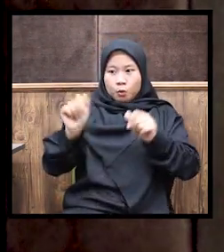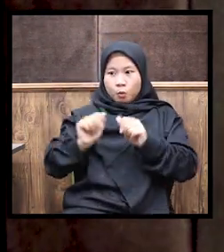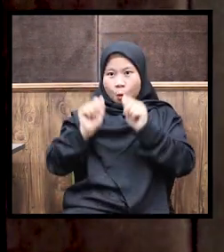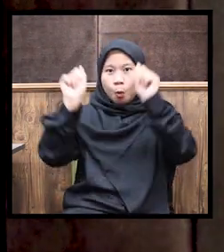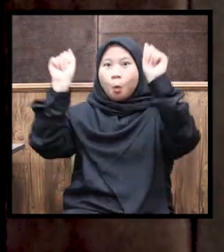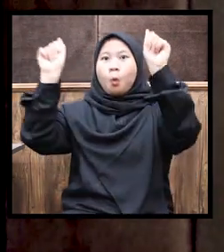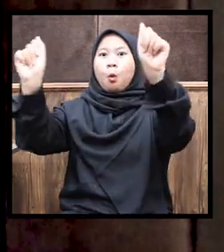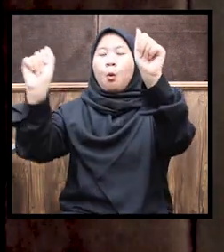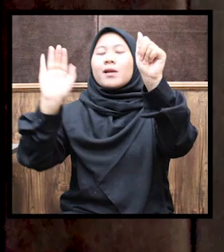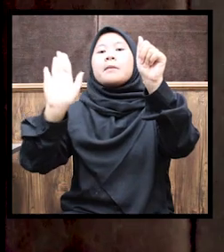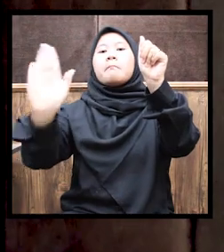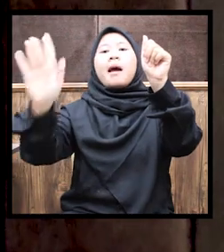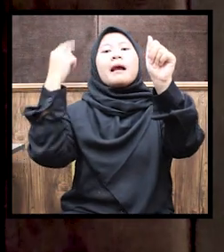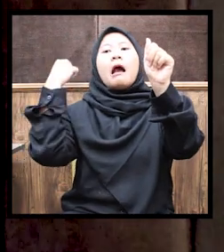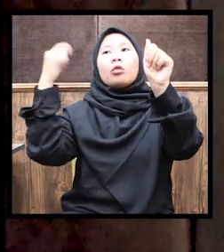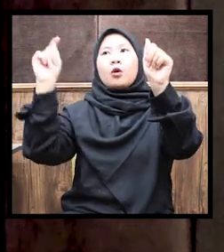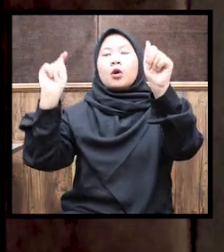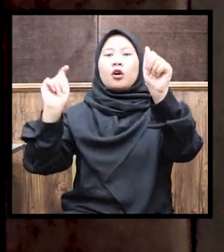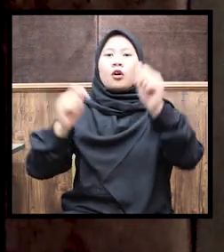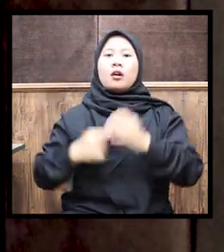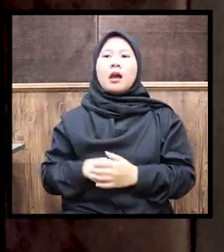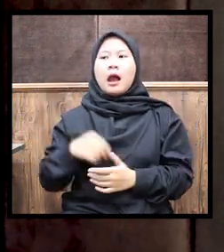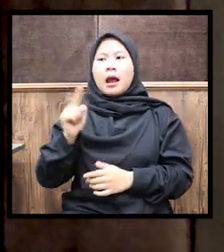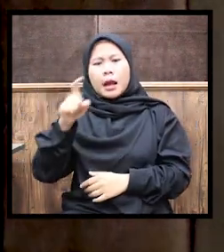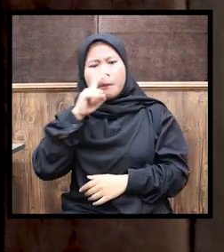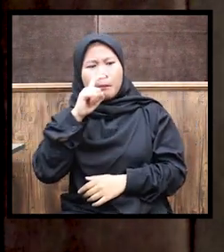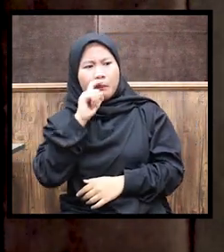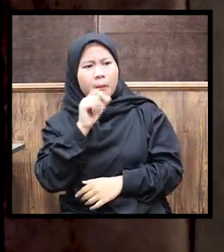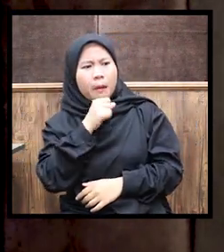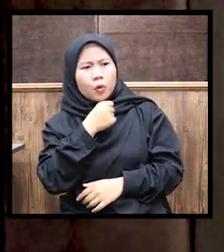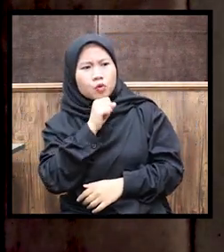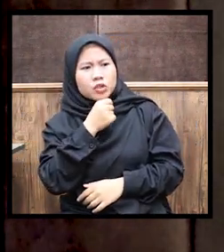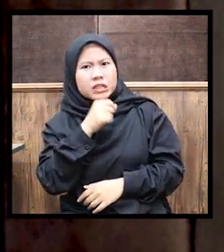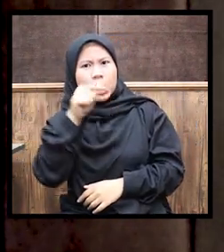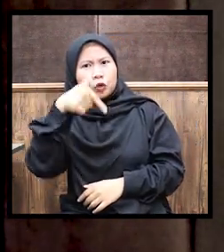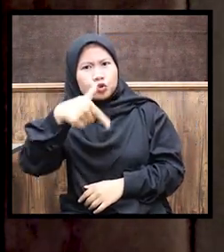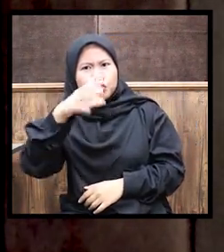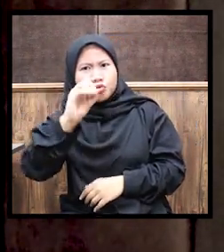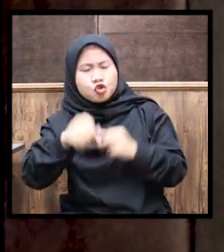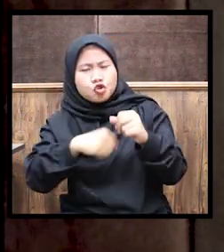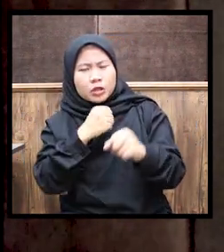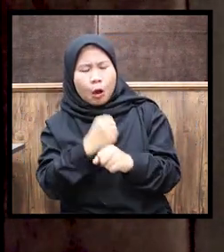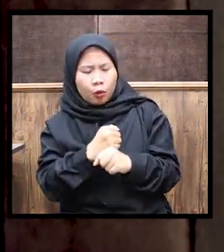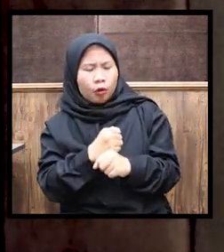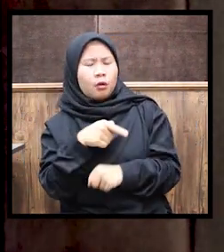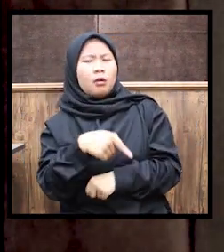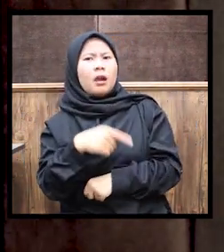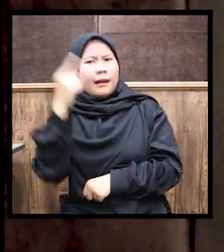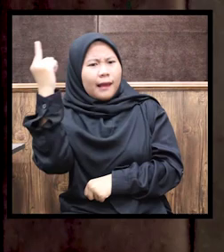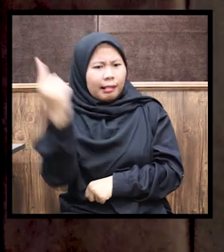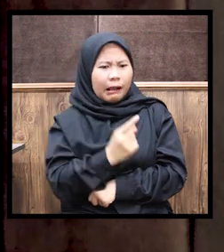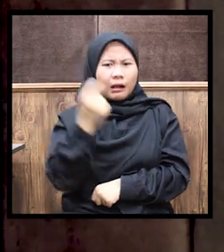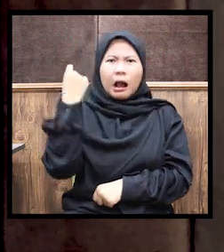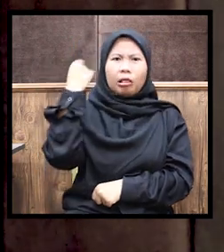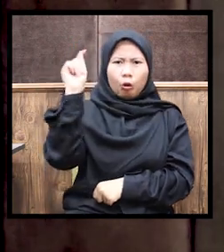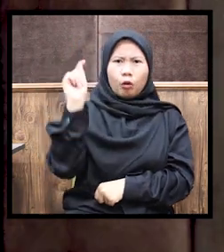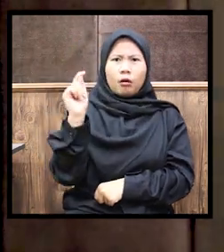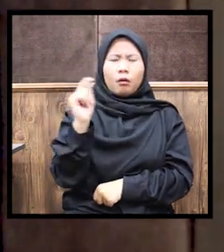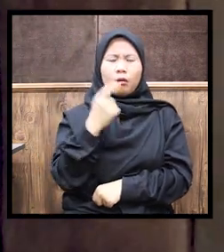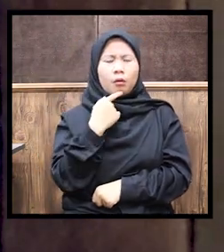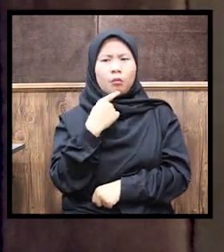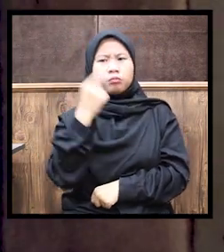itu ada salah satu bapak-bapak usia 70 tahun dia penyandang disabilitas tiba-tiba datang ke kantor kami he